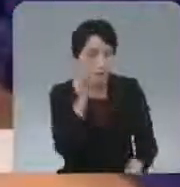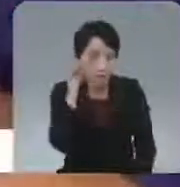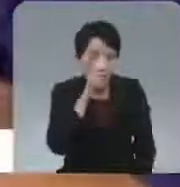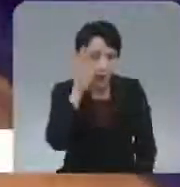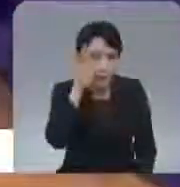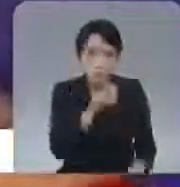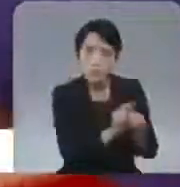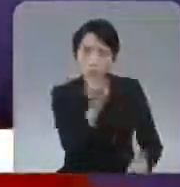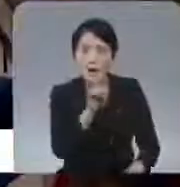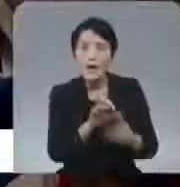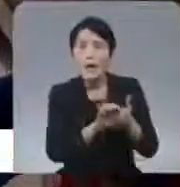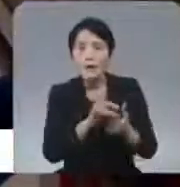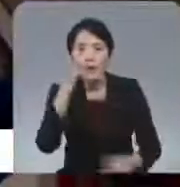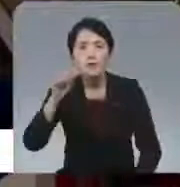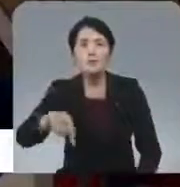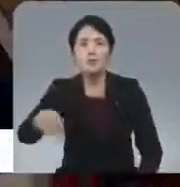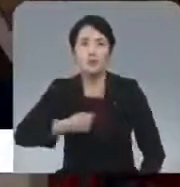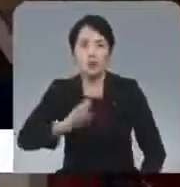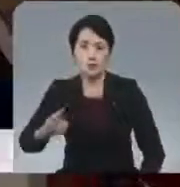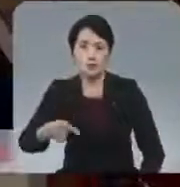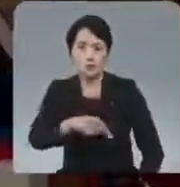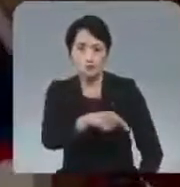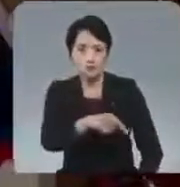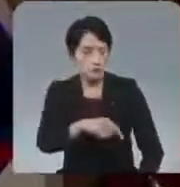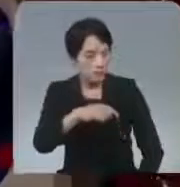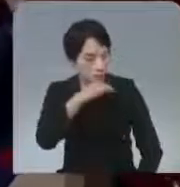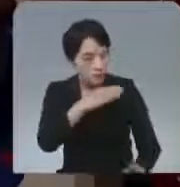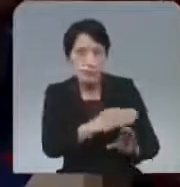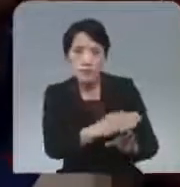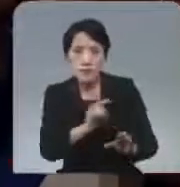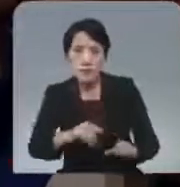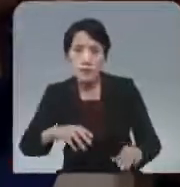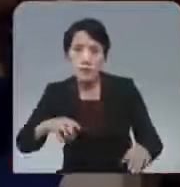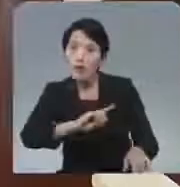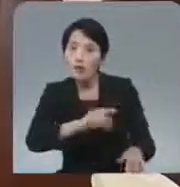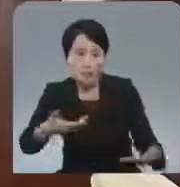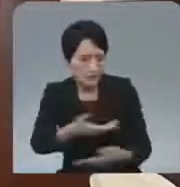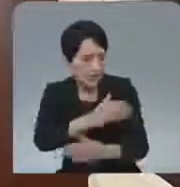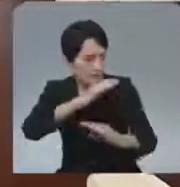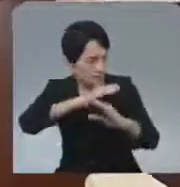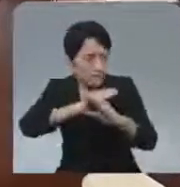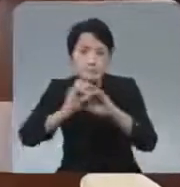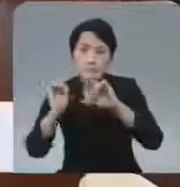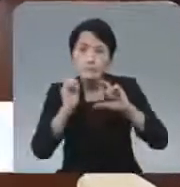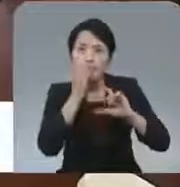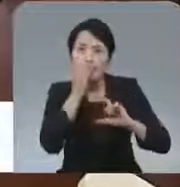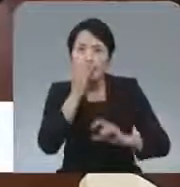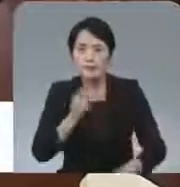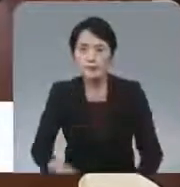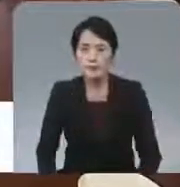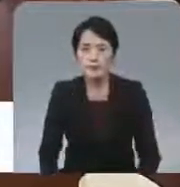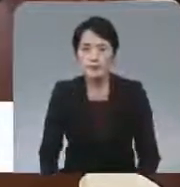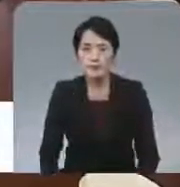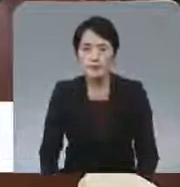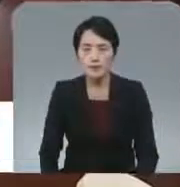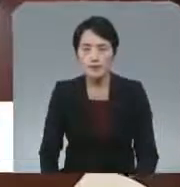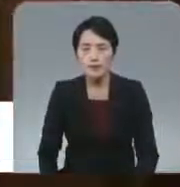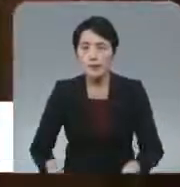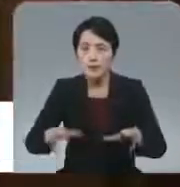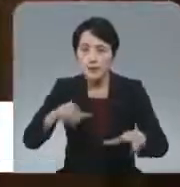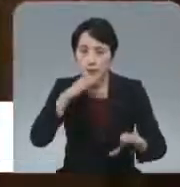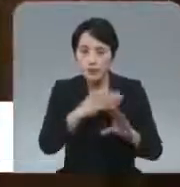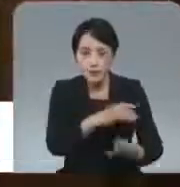đầy đủ các nghị quyết và lệnh trừng phạt của Hội đồng Bảo an phát biểu này cho thấy Washington có khả năng đơn phương áp đặt lệnh trừng phạt